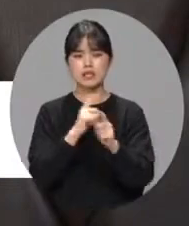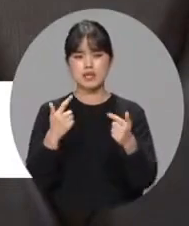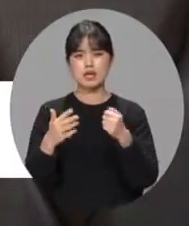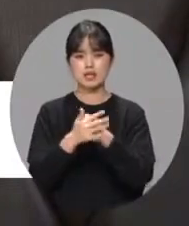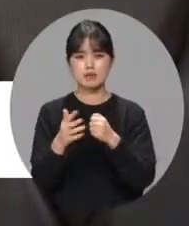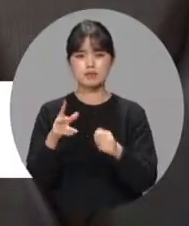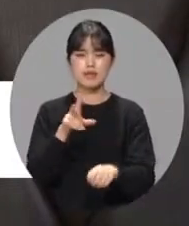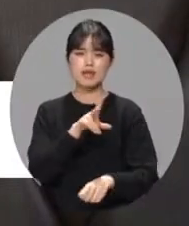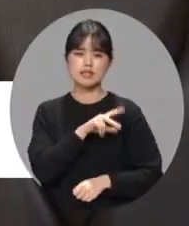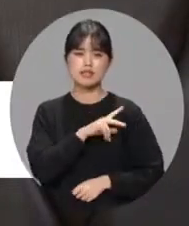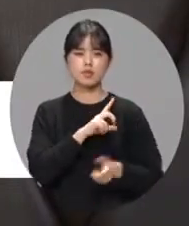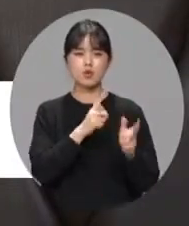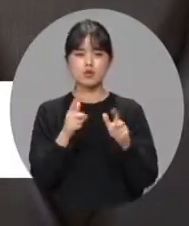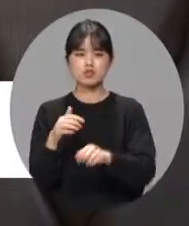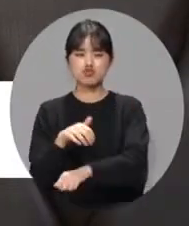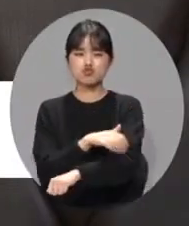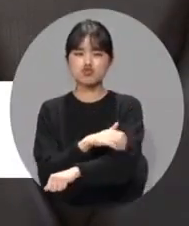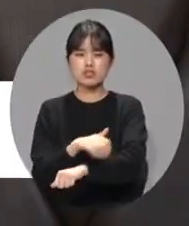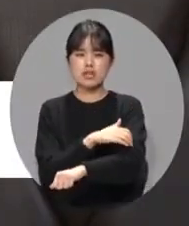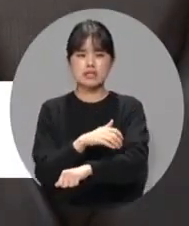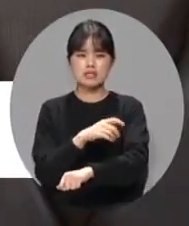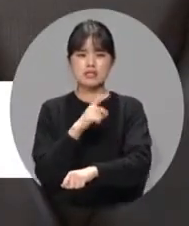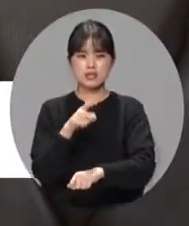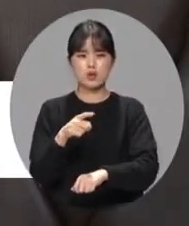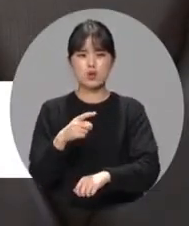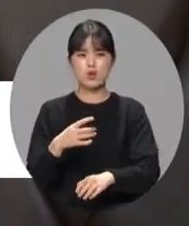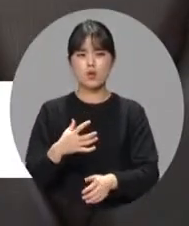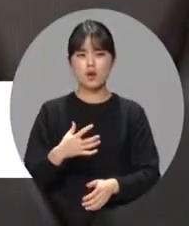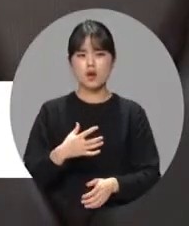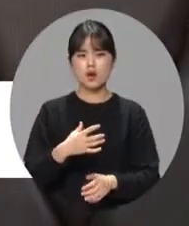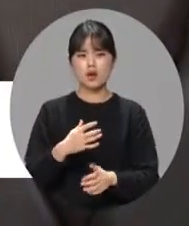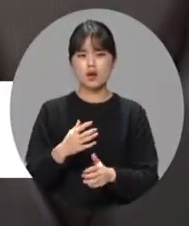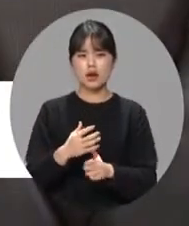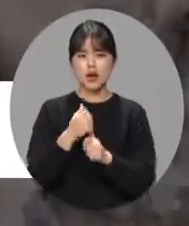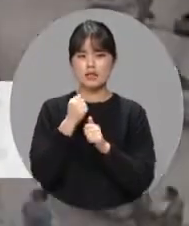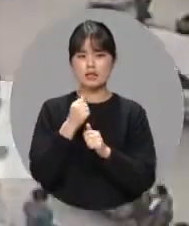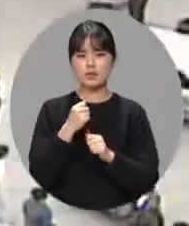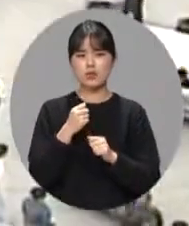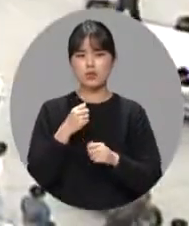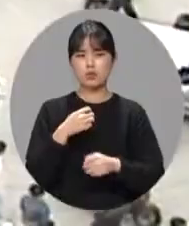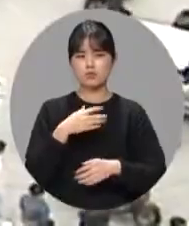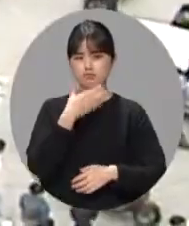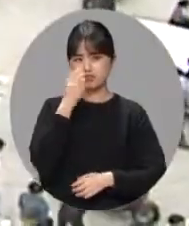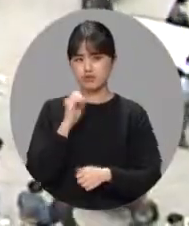귀찮은 존재로 자꾸 기득권층에서 매도하고 벽안시하고.